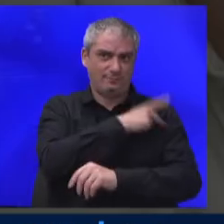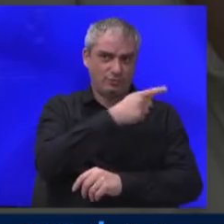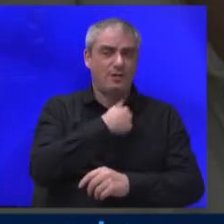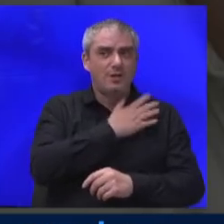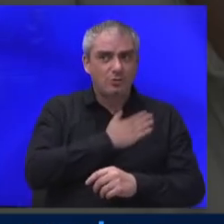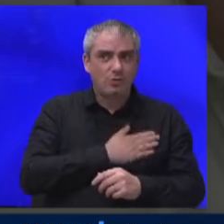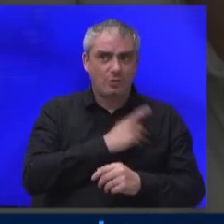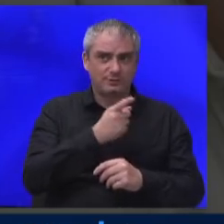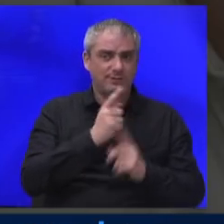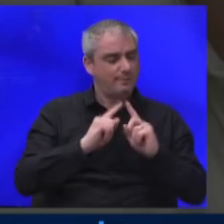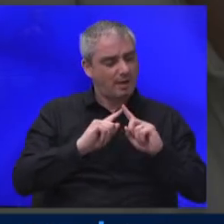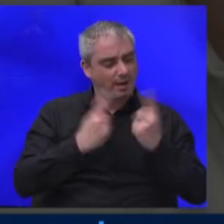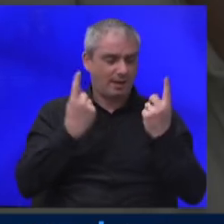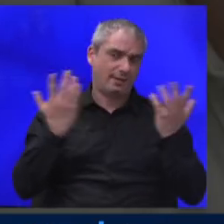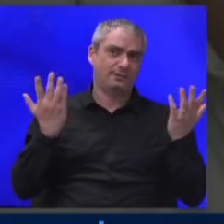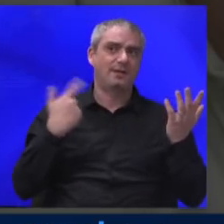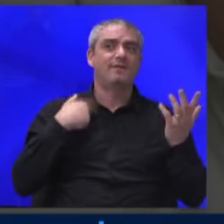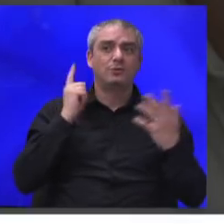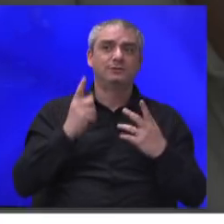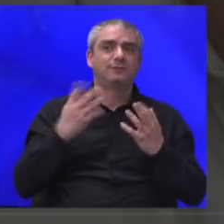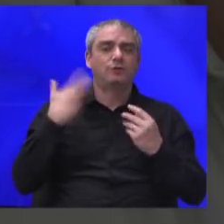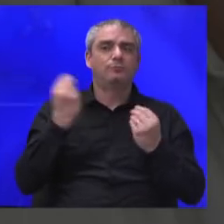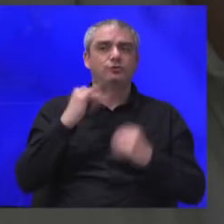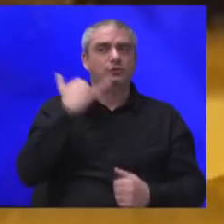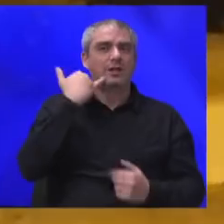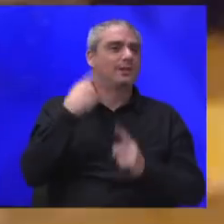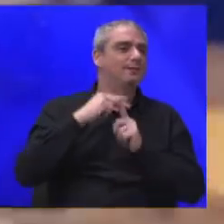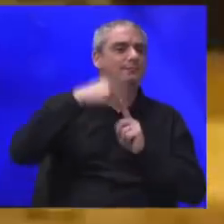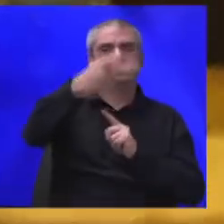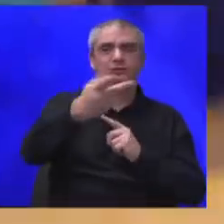לפתור אחרת, אבל אנחנו צריכים שיהיה מי שיענה לטלפון בצד השני.